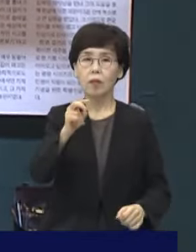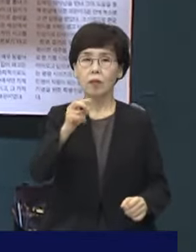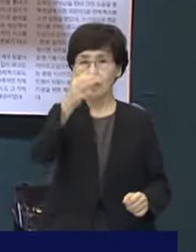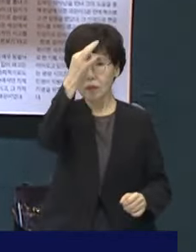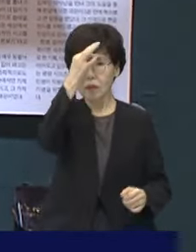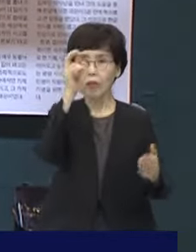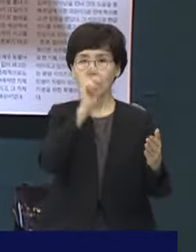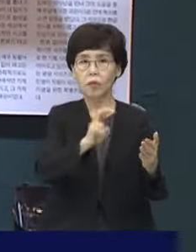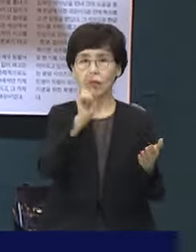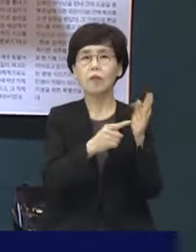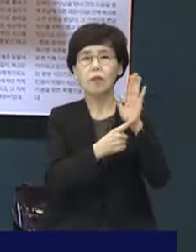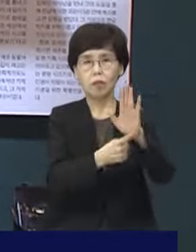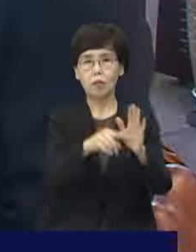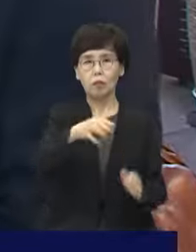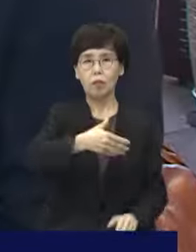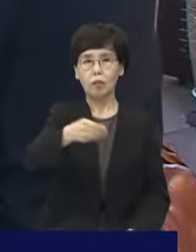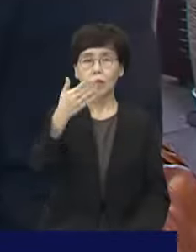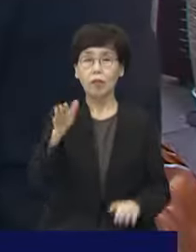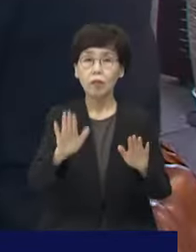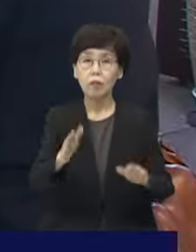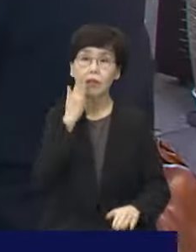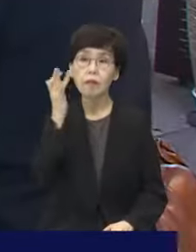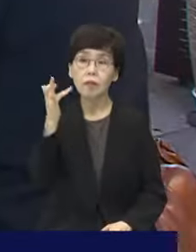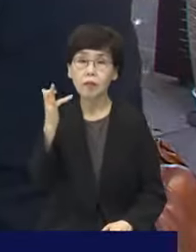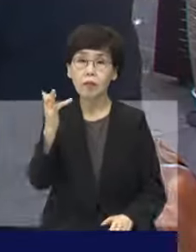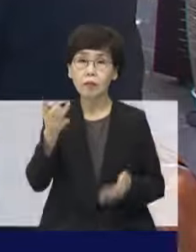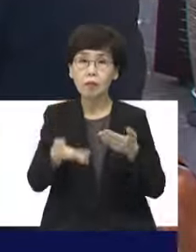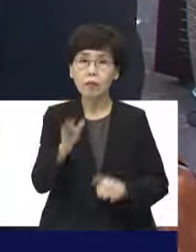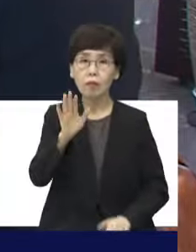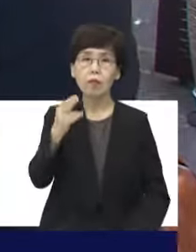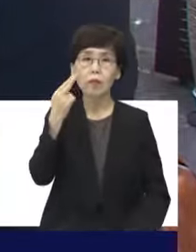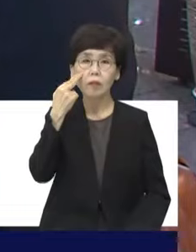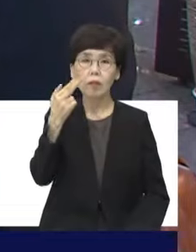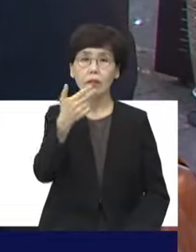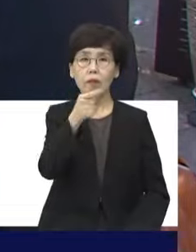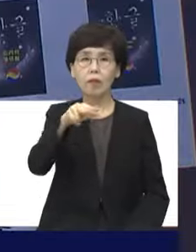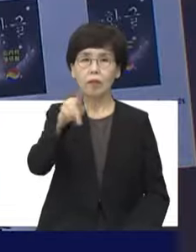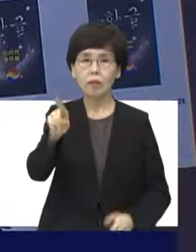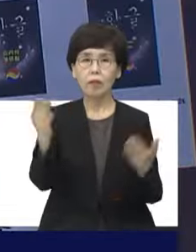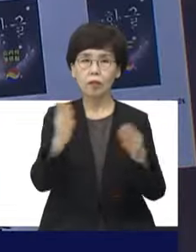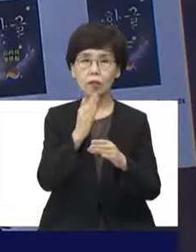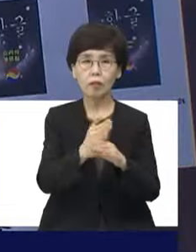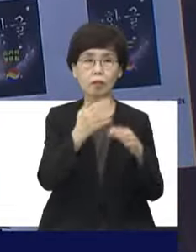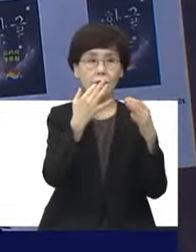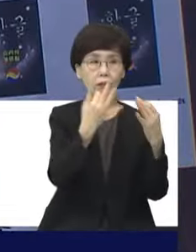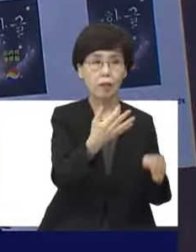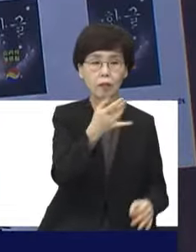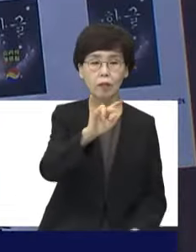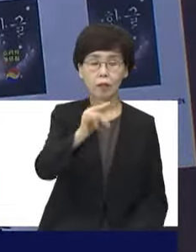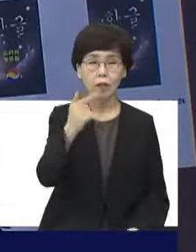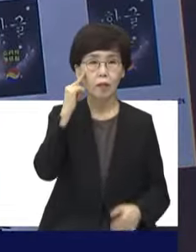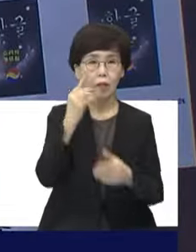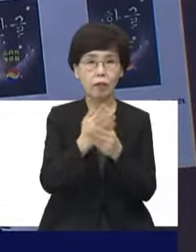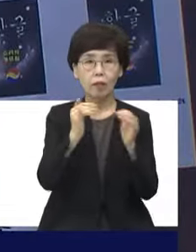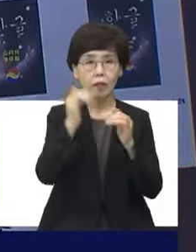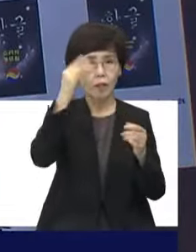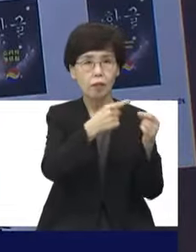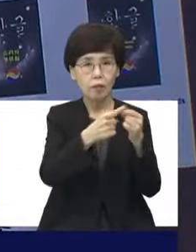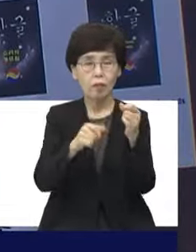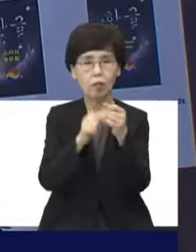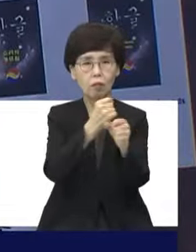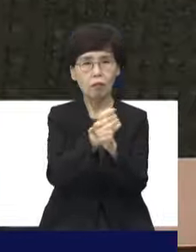빌려줍니다. 현재는 울산 출신으로 미항공우주국 나사에 근무한 김태민 박사가 한글의